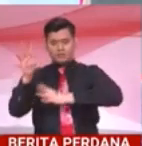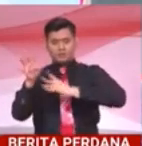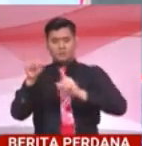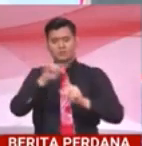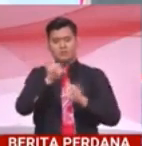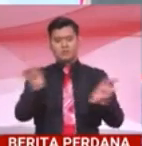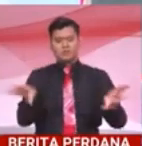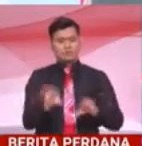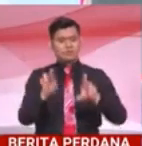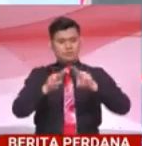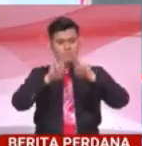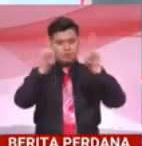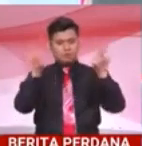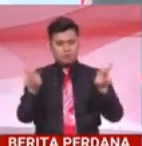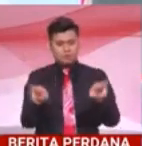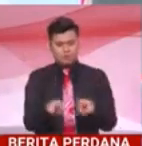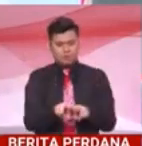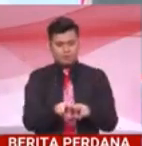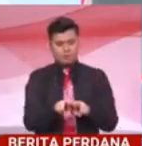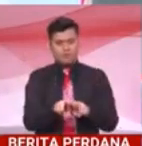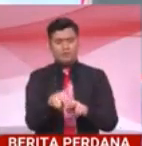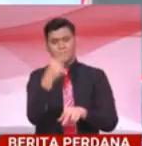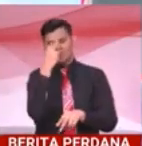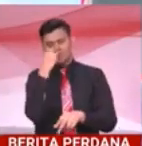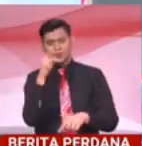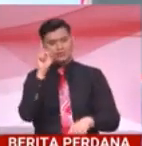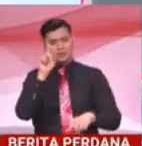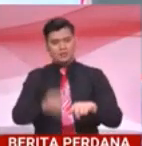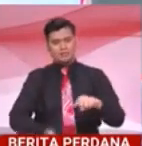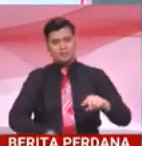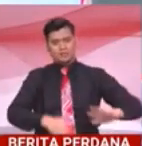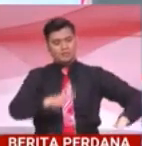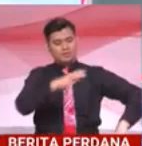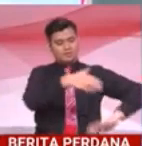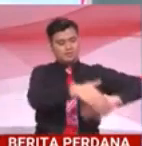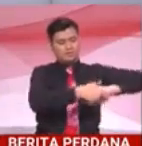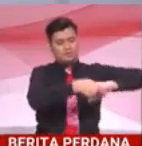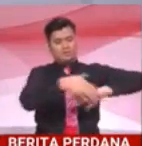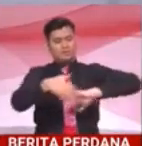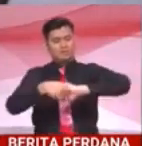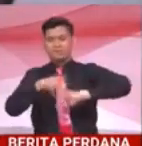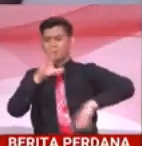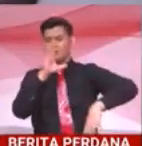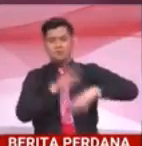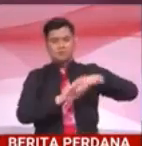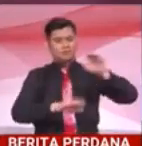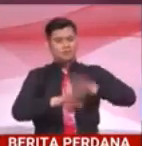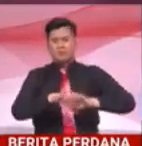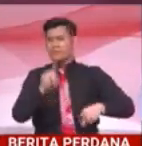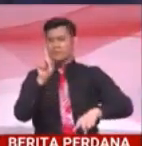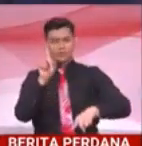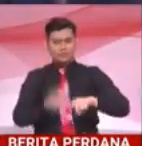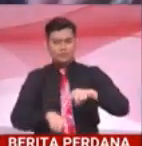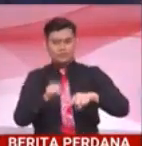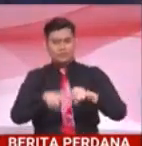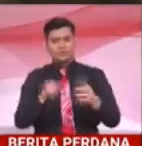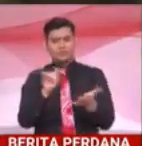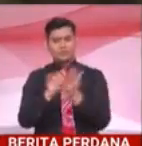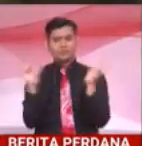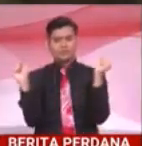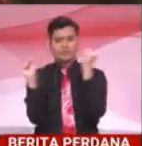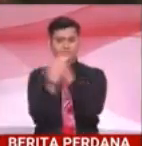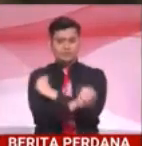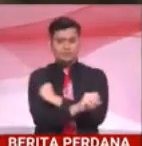misleading adiknya yang pegang ganja digital dipegang itulah cabangnya gadget sebagai salah pengarah malah sangat seru